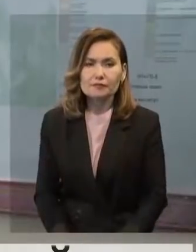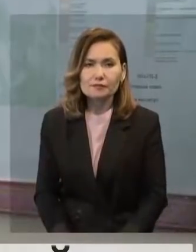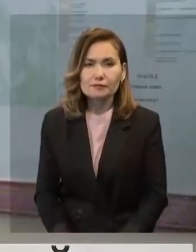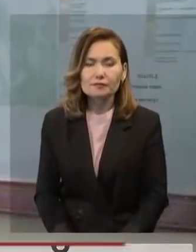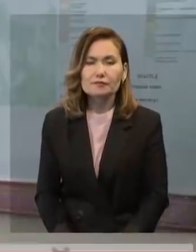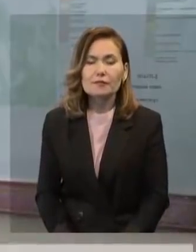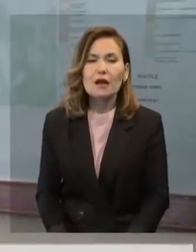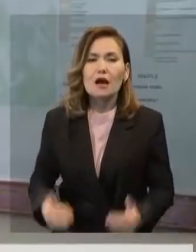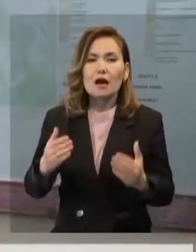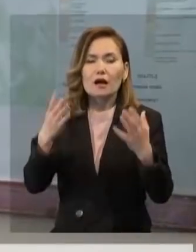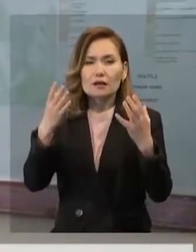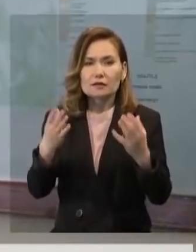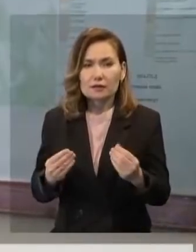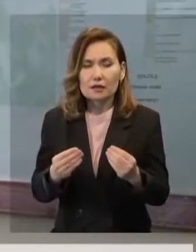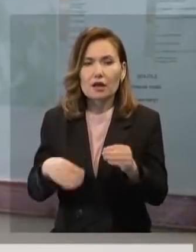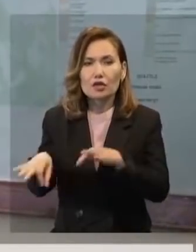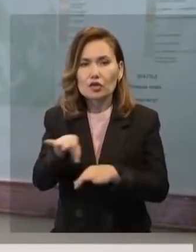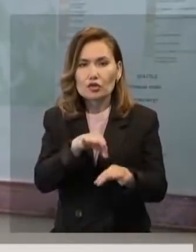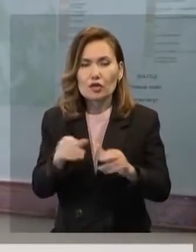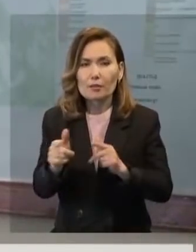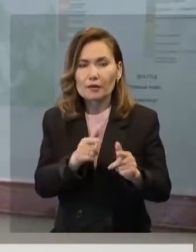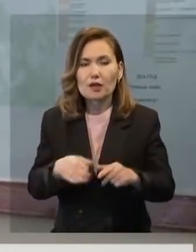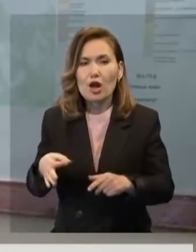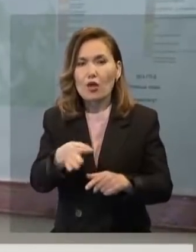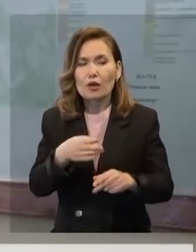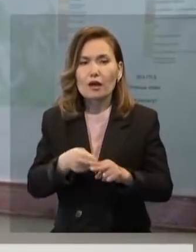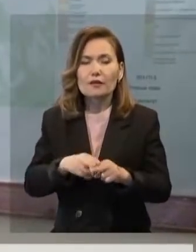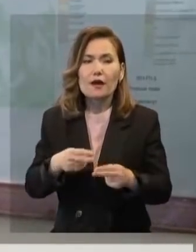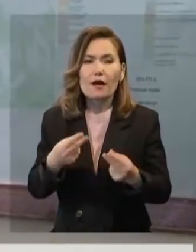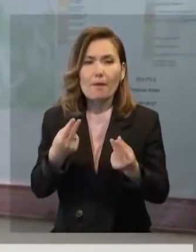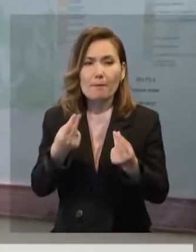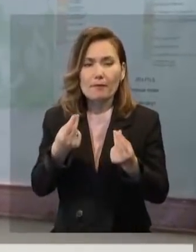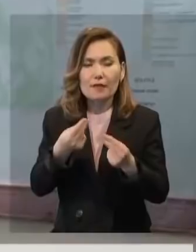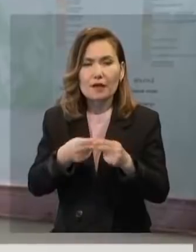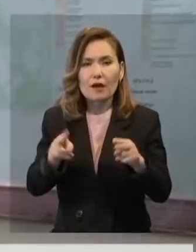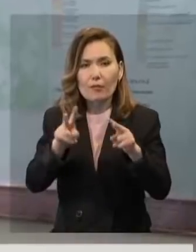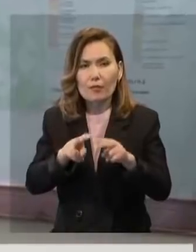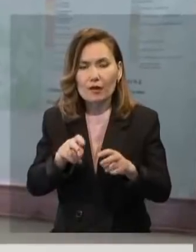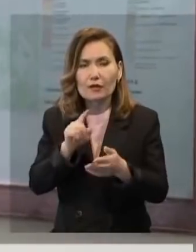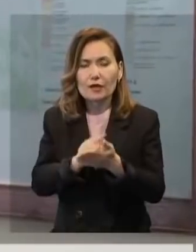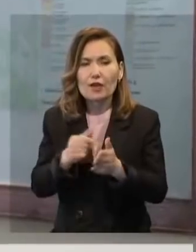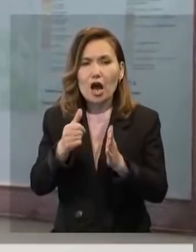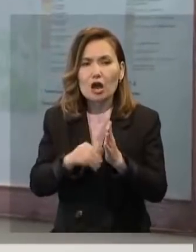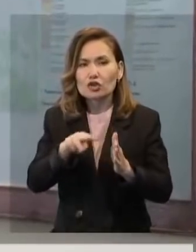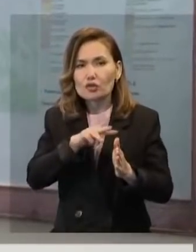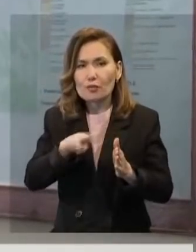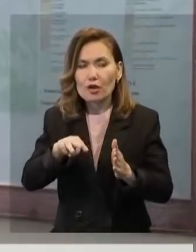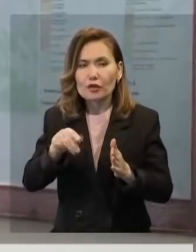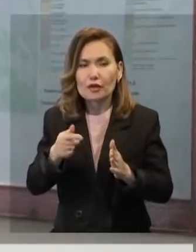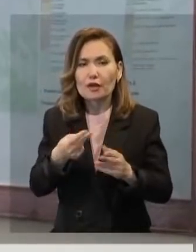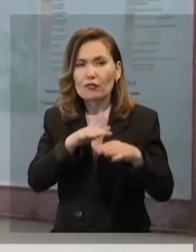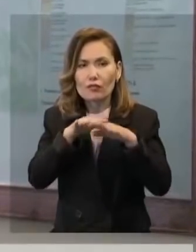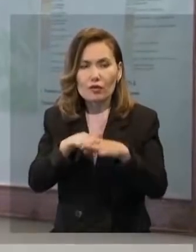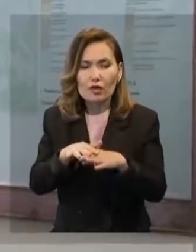получили проект. Қазір қолымызда жоба әзір. Облыстың қолдауымен мемлекеттік сараптамаға жолданады. Себебі құны 600 миллион теңге. Қалада ондай қаражат